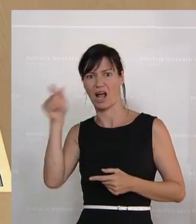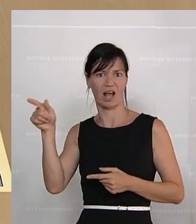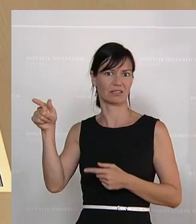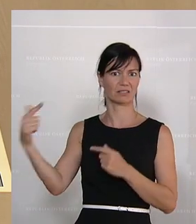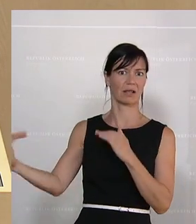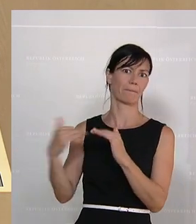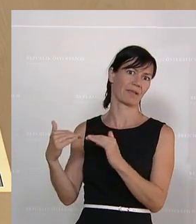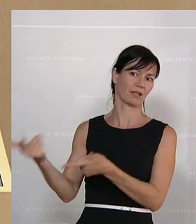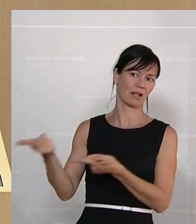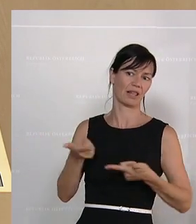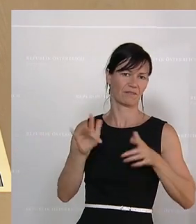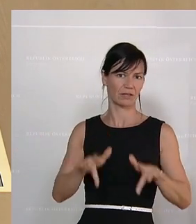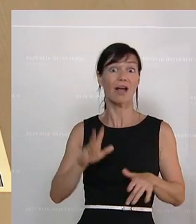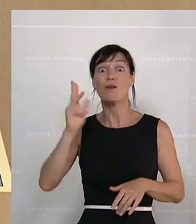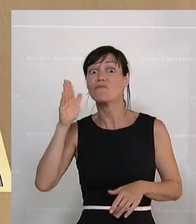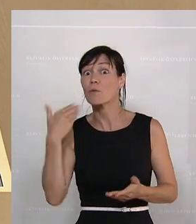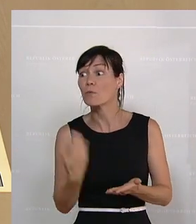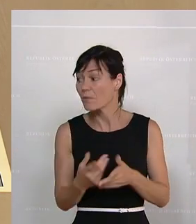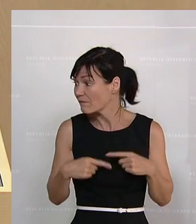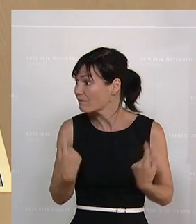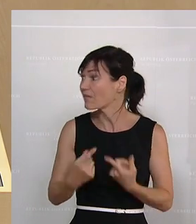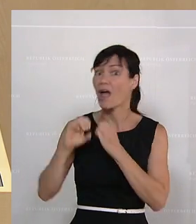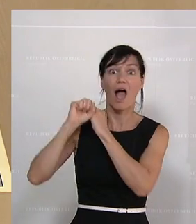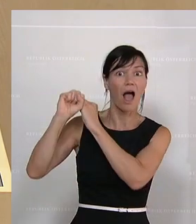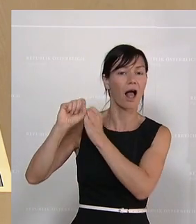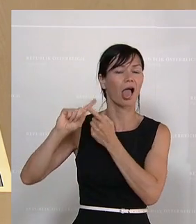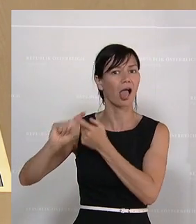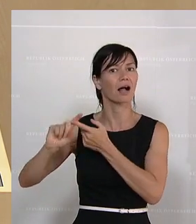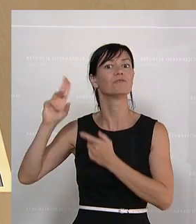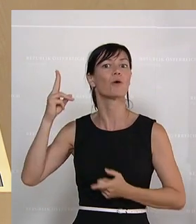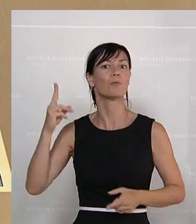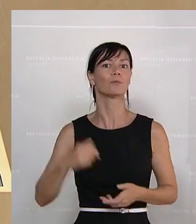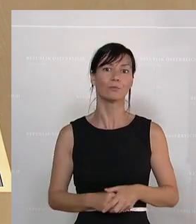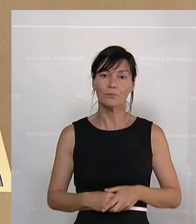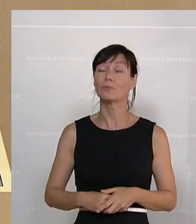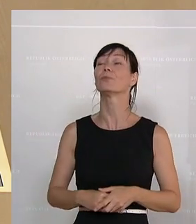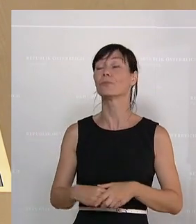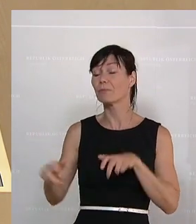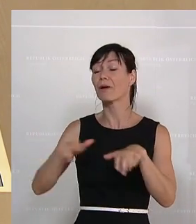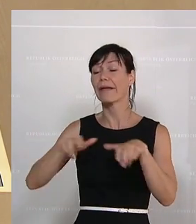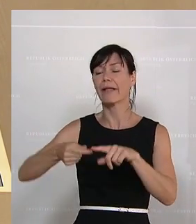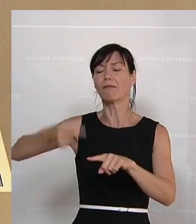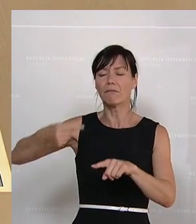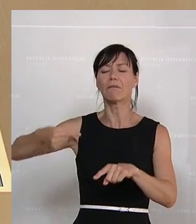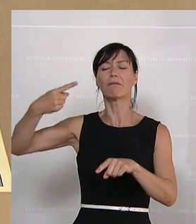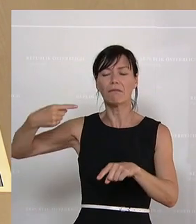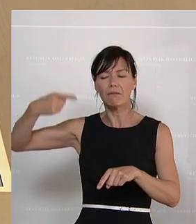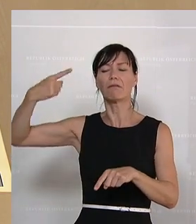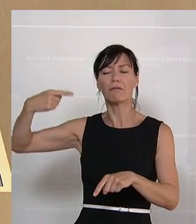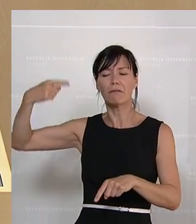und warum sind wir denn in dieser situation wir sind in dieser situation weil die regierungen der vergangenheit von